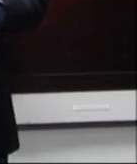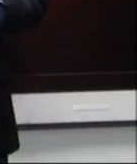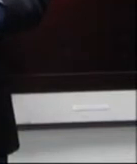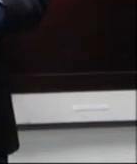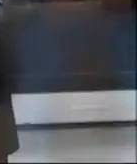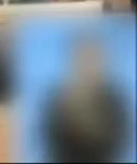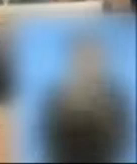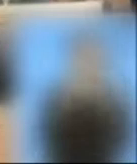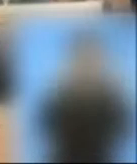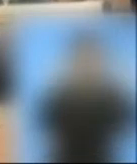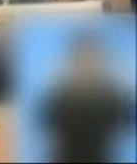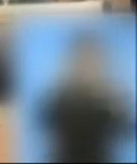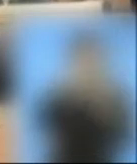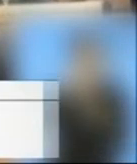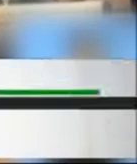ครับ